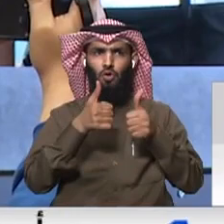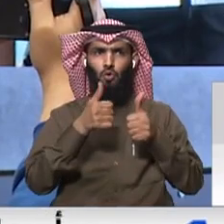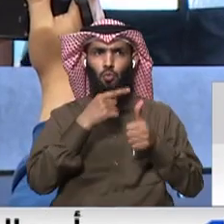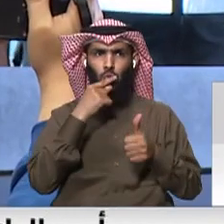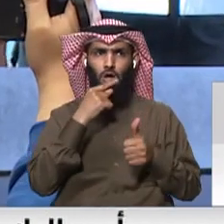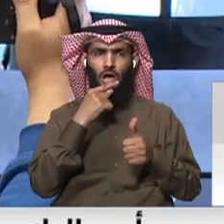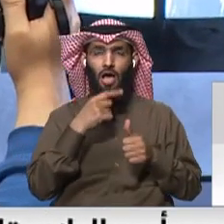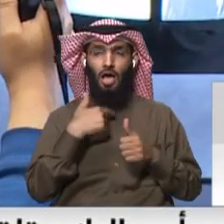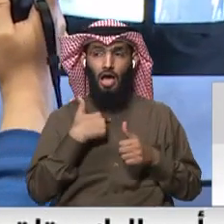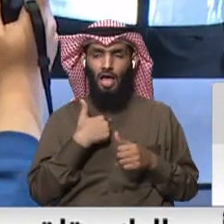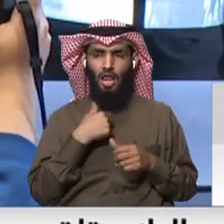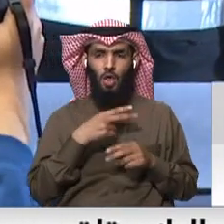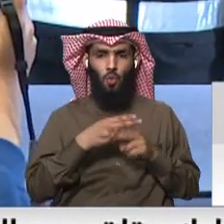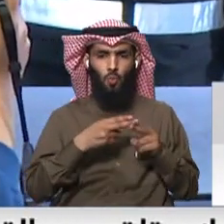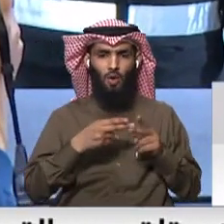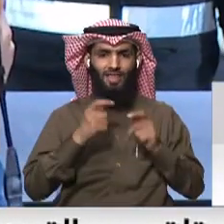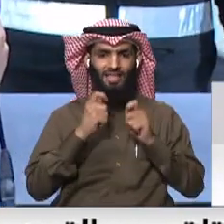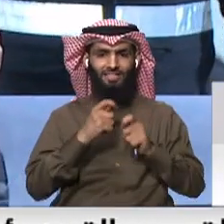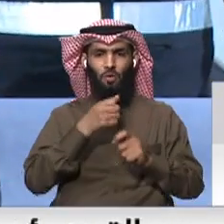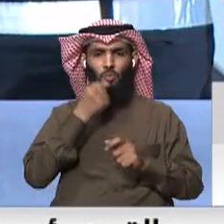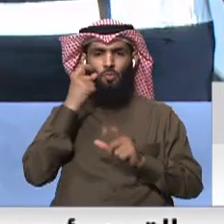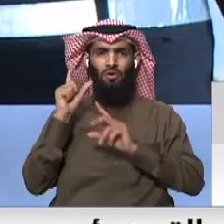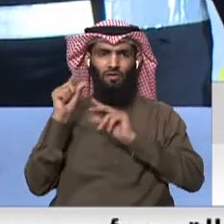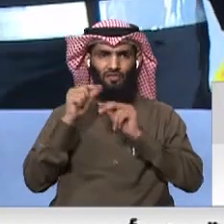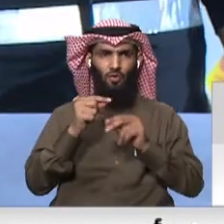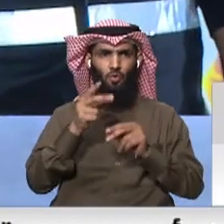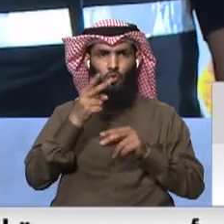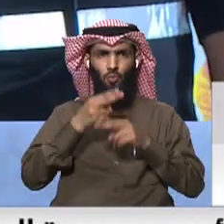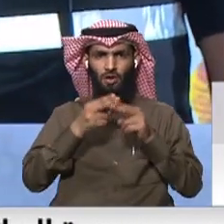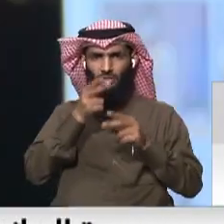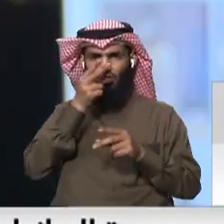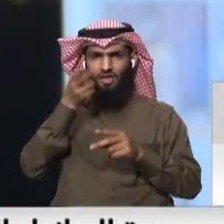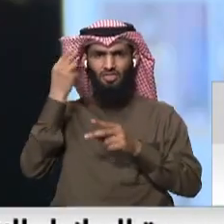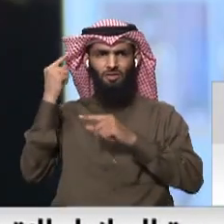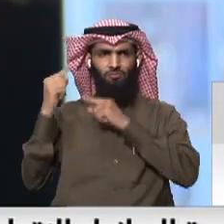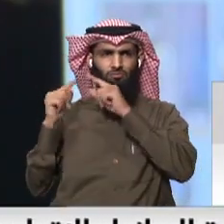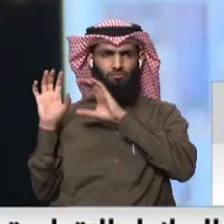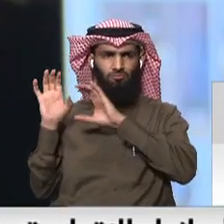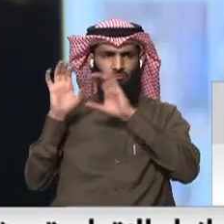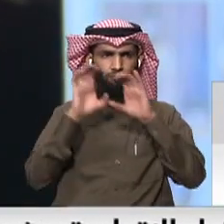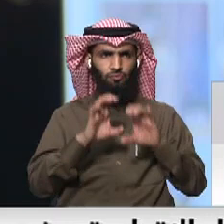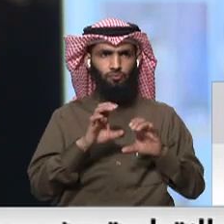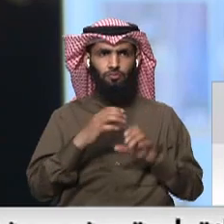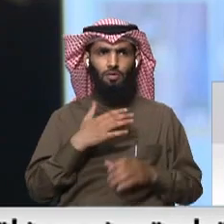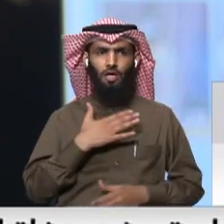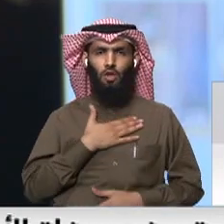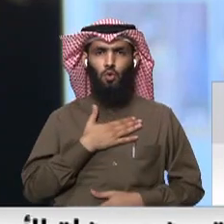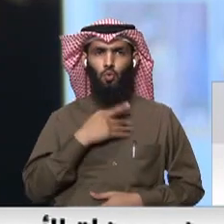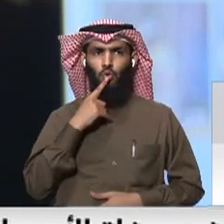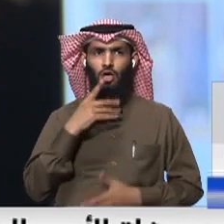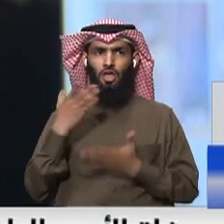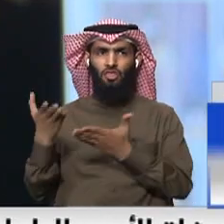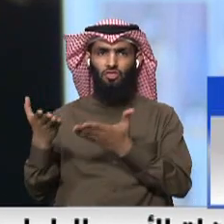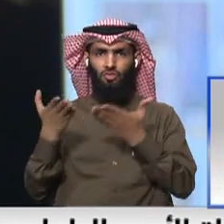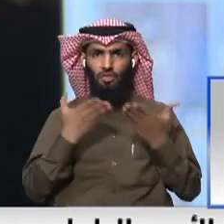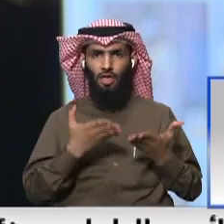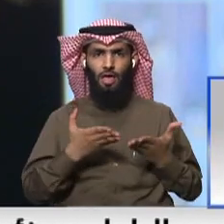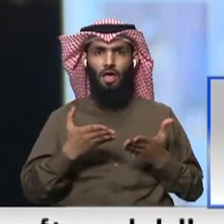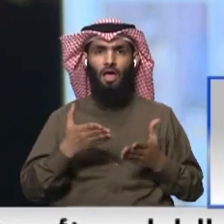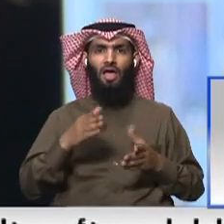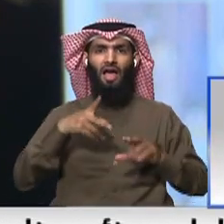الوطنية والحفاظ على التراث الكويتي. نرحب بكم أجمل ترحيب في أكبر معرض